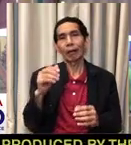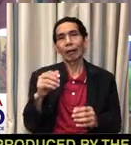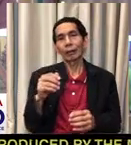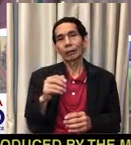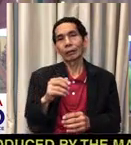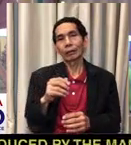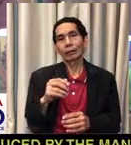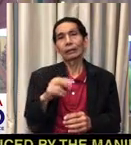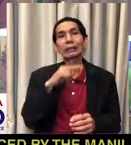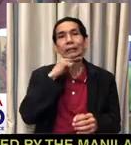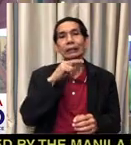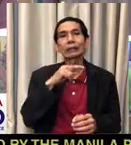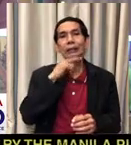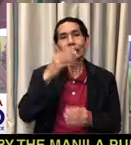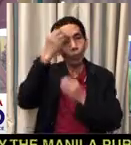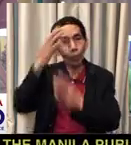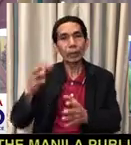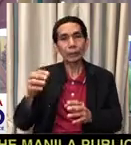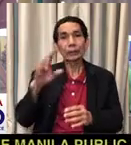125,138 in 7 months.